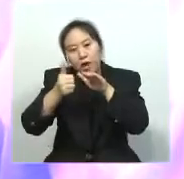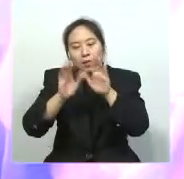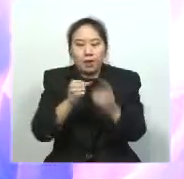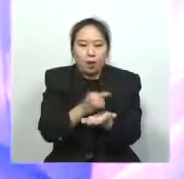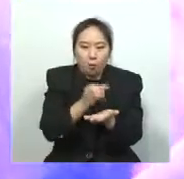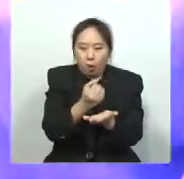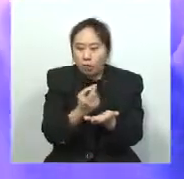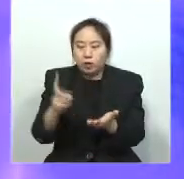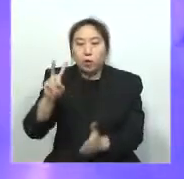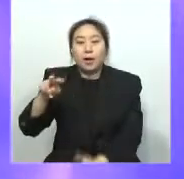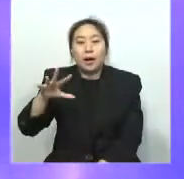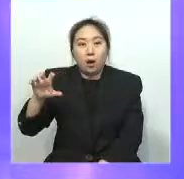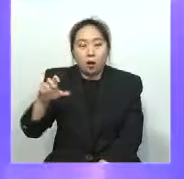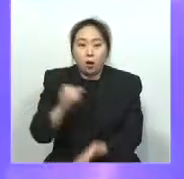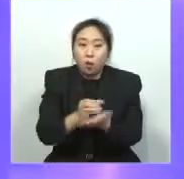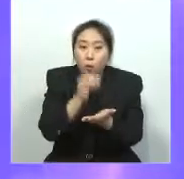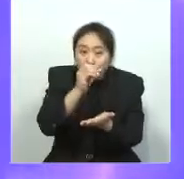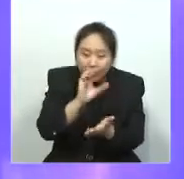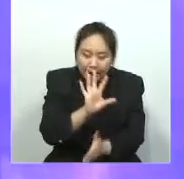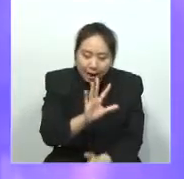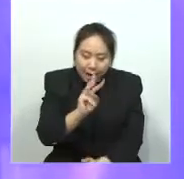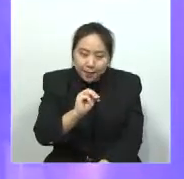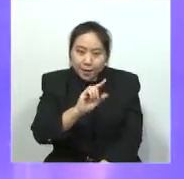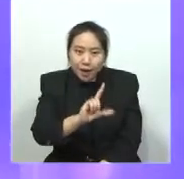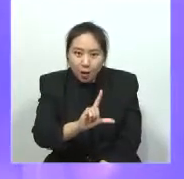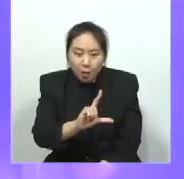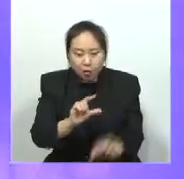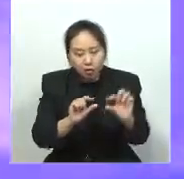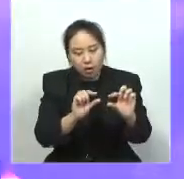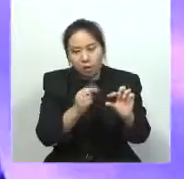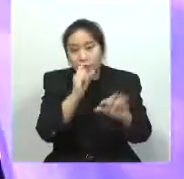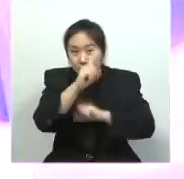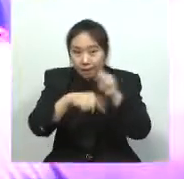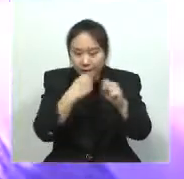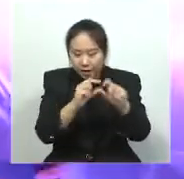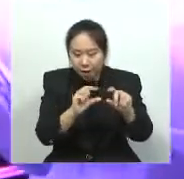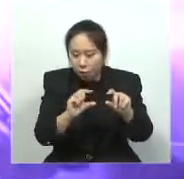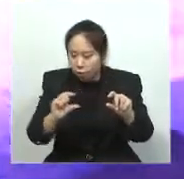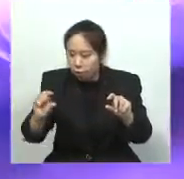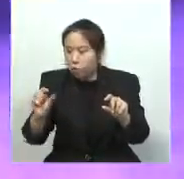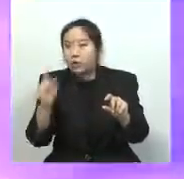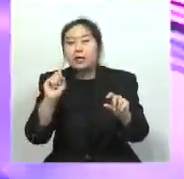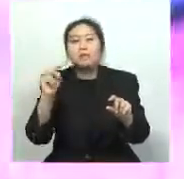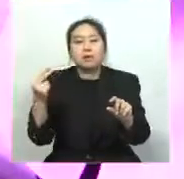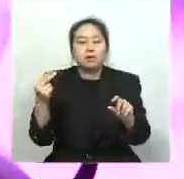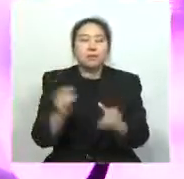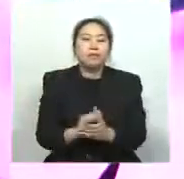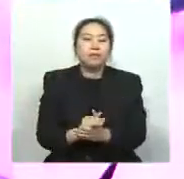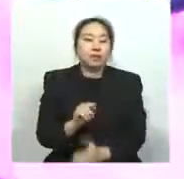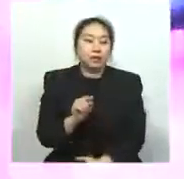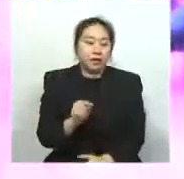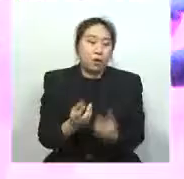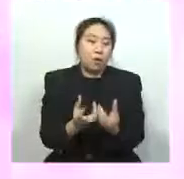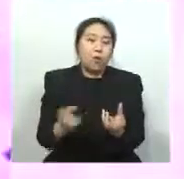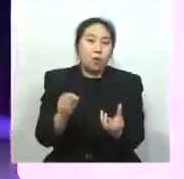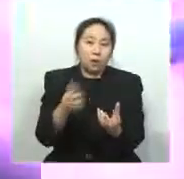2,500 ขวดขวดละประมาณ5มิลลิลิตรหรือประมาณ 10,000 ขวดต่อปีนั่นเองค่ะ ซึ่งผลิตภัณฑ์เหล่านี้เนี่ย